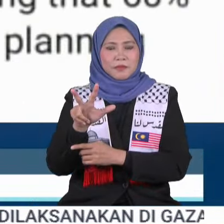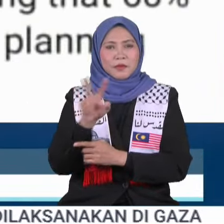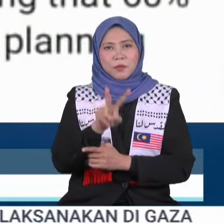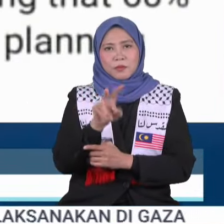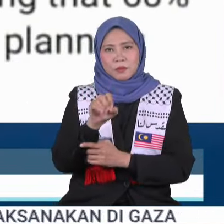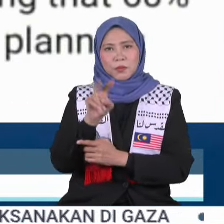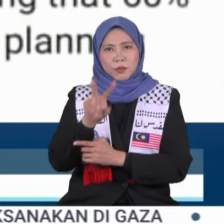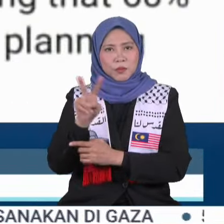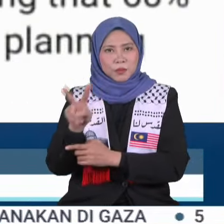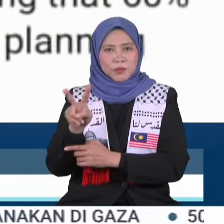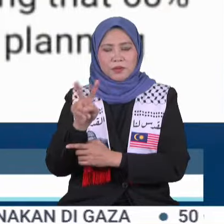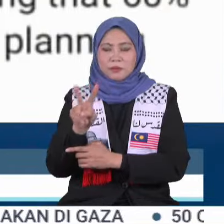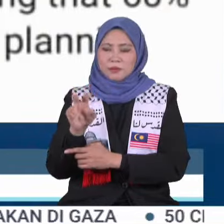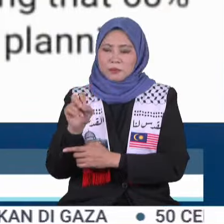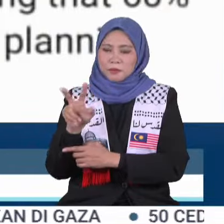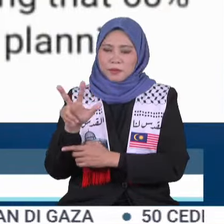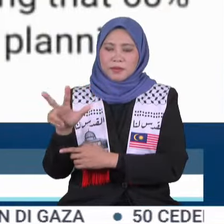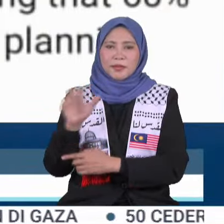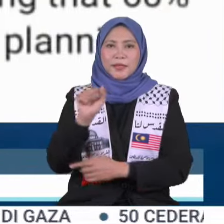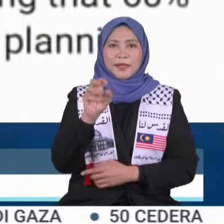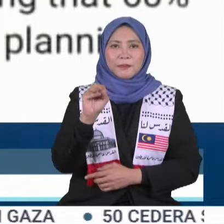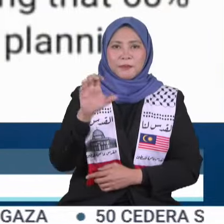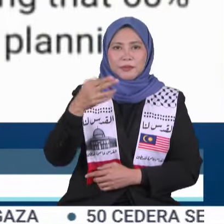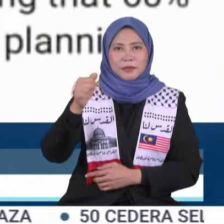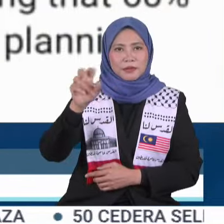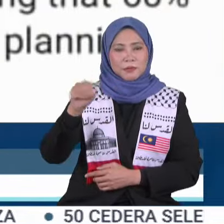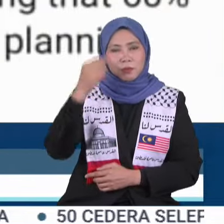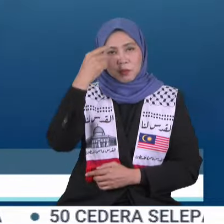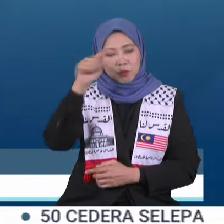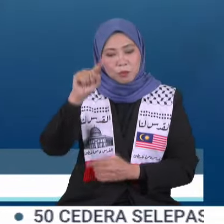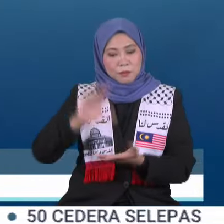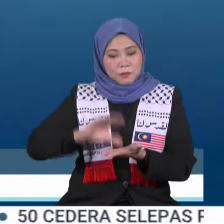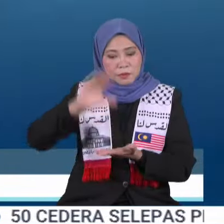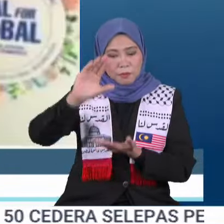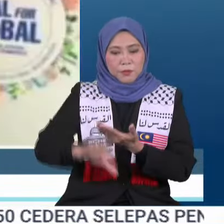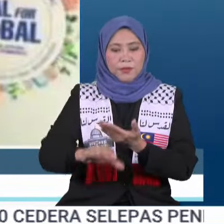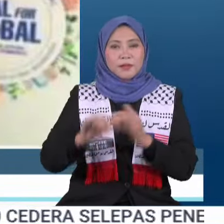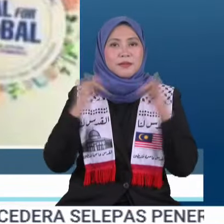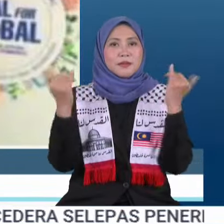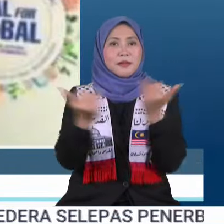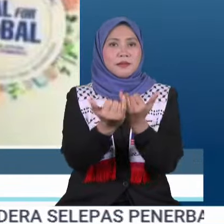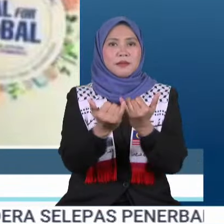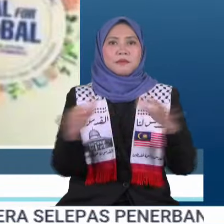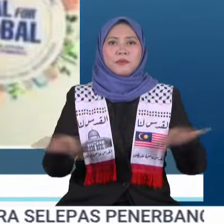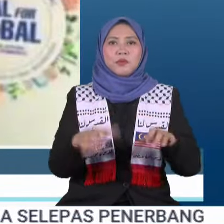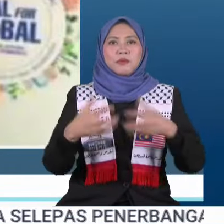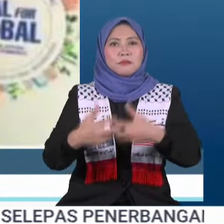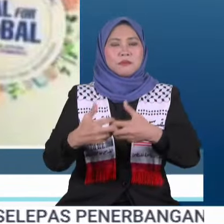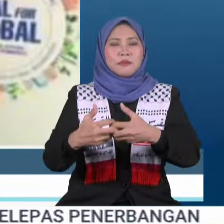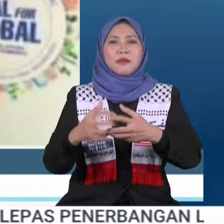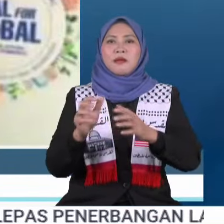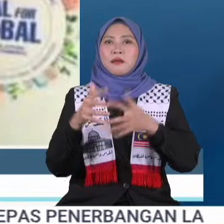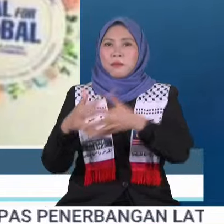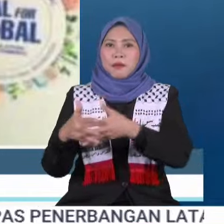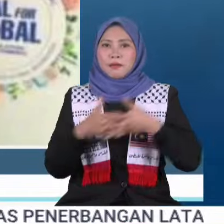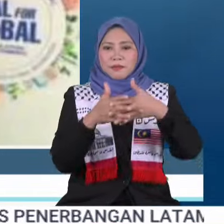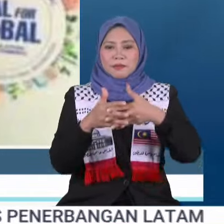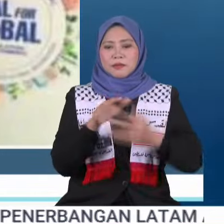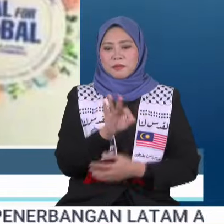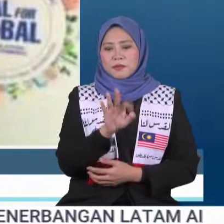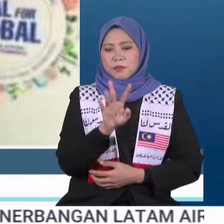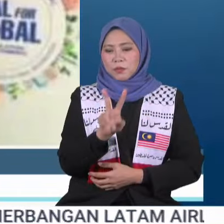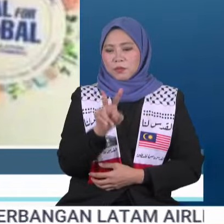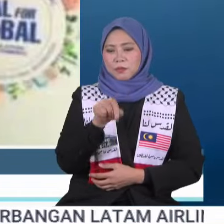2022 2023 amcham terutamanya Bagaimana pelaburan Syarikat pembuatan Amerika Syarikat sebanyak